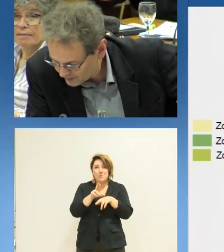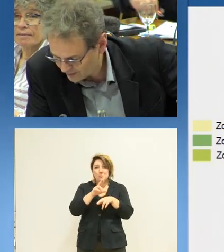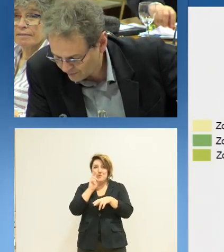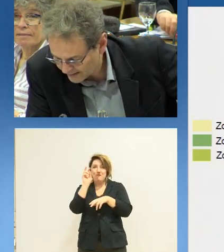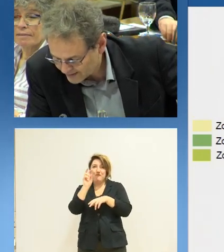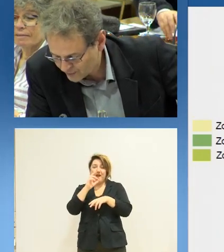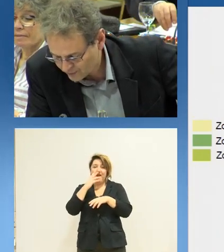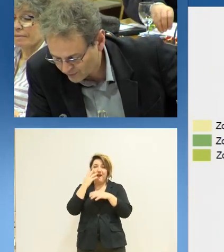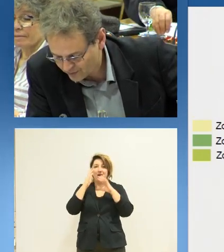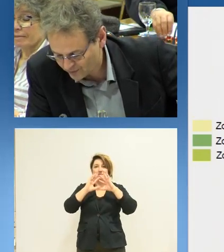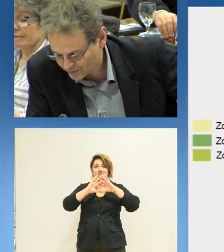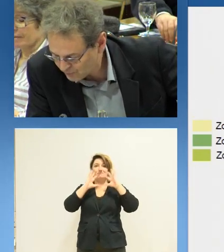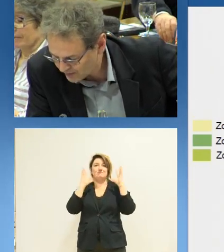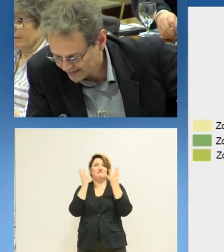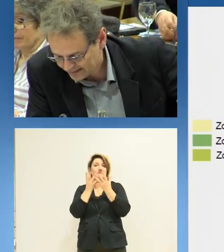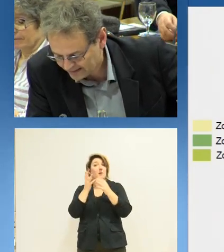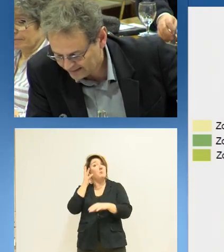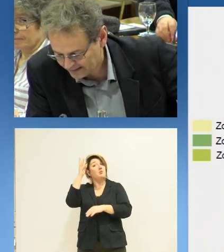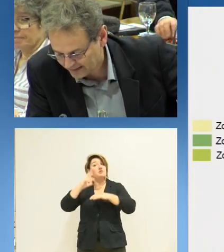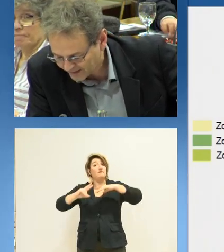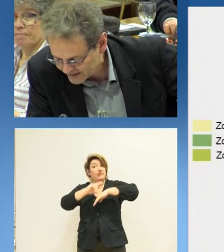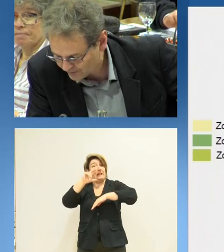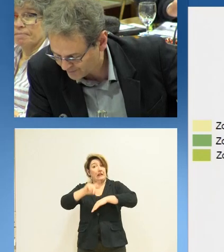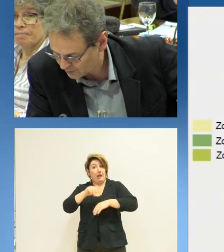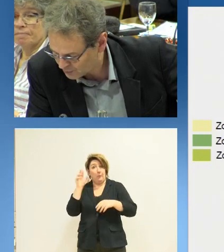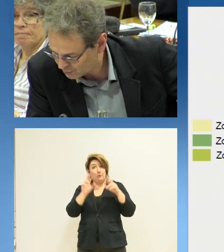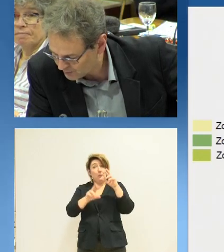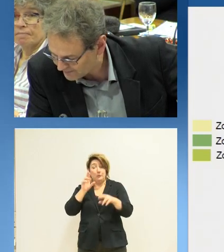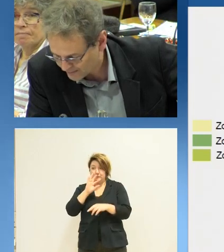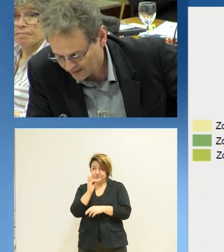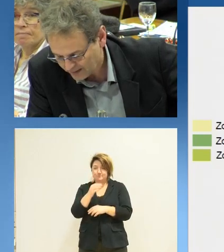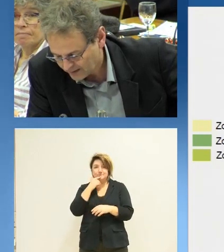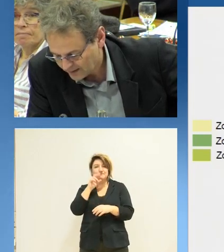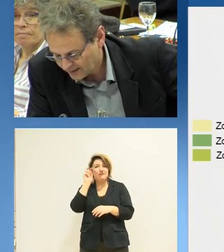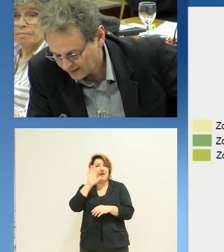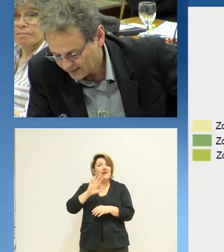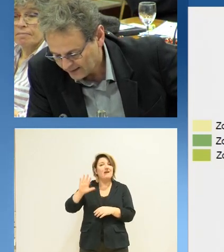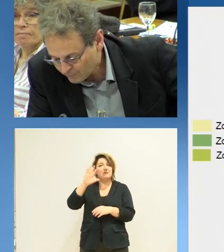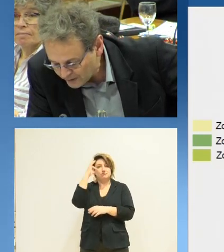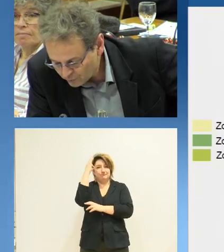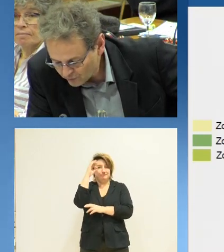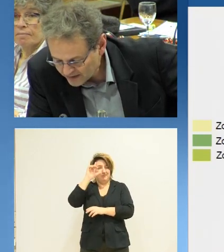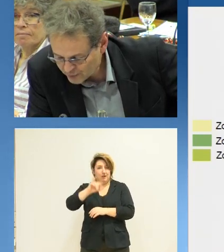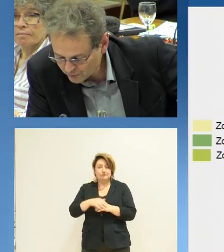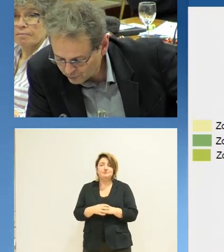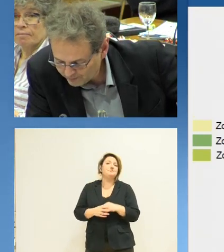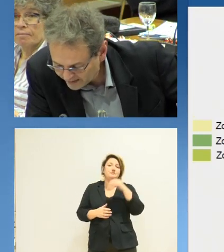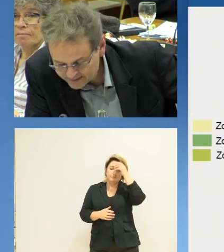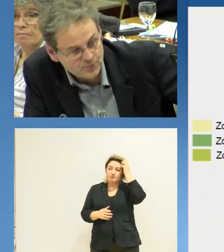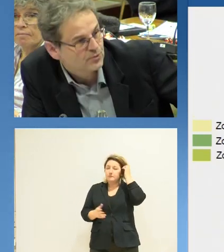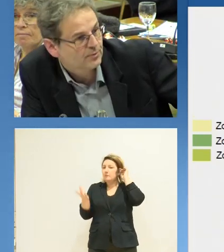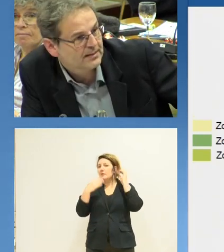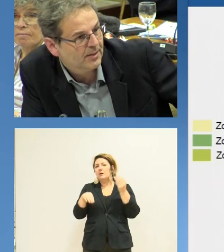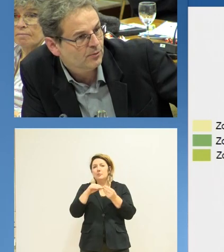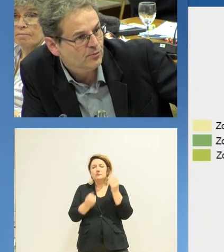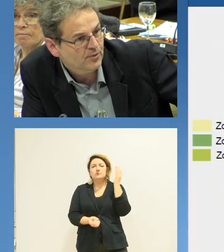voila ce ce point est présent aujourd'hui et puis de nouvelles zones de parc